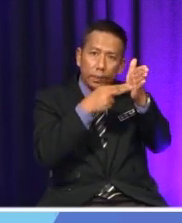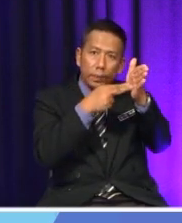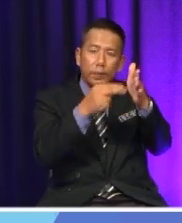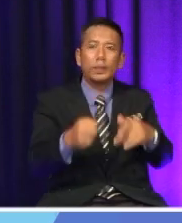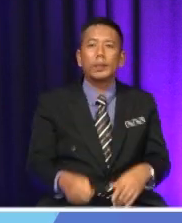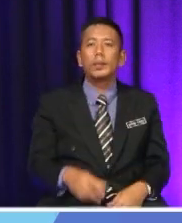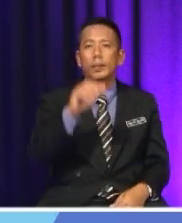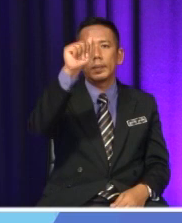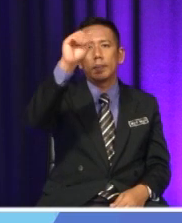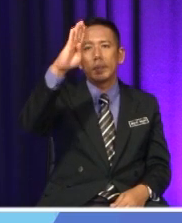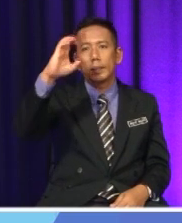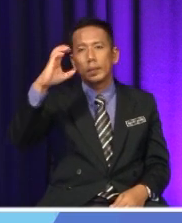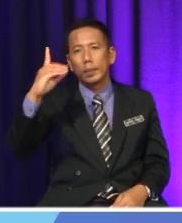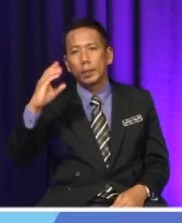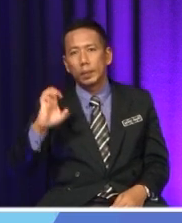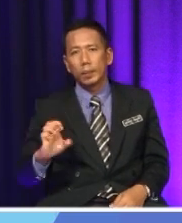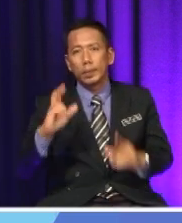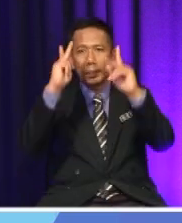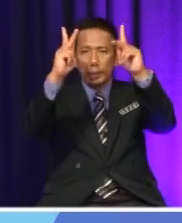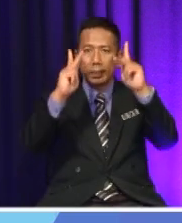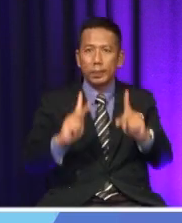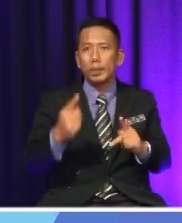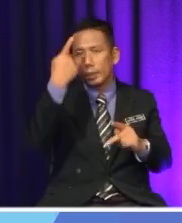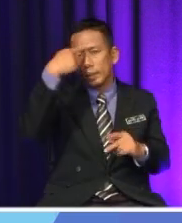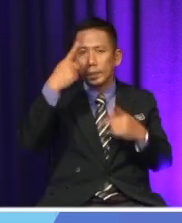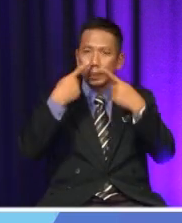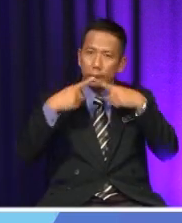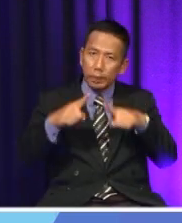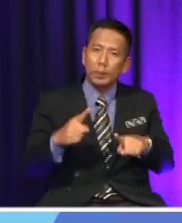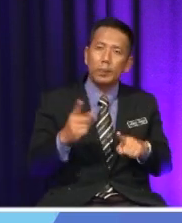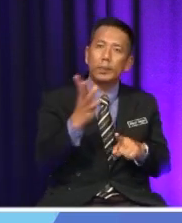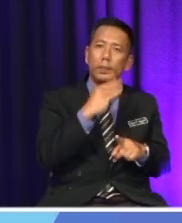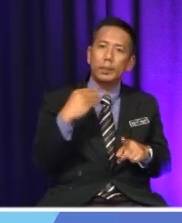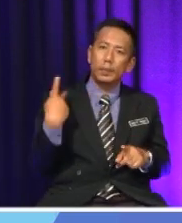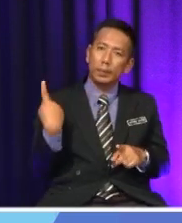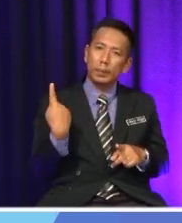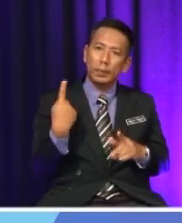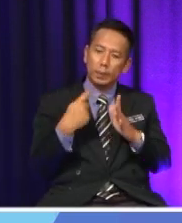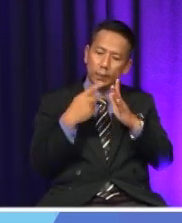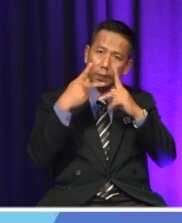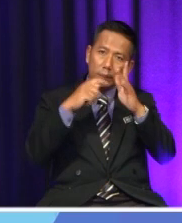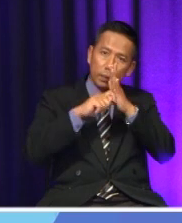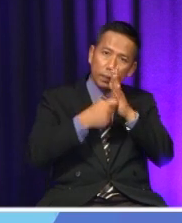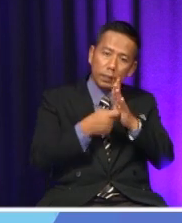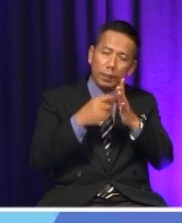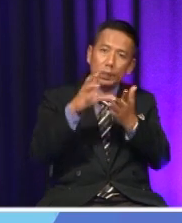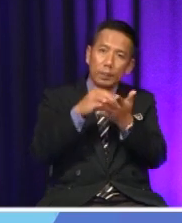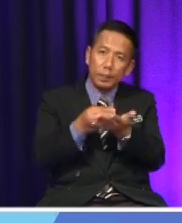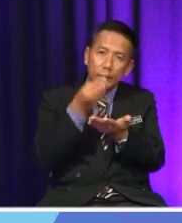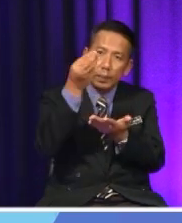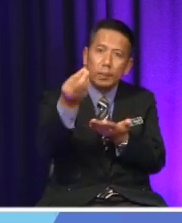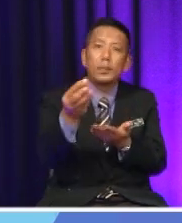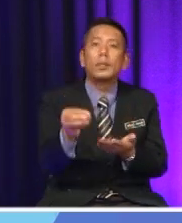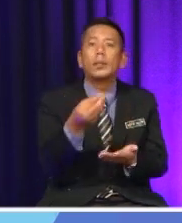abcde ialah kaidah untuk menjawab Ya Dan kita punya eee kata kunci Iya lah menyuapkan makanan